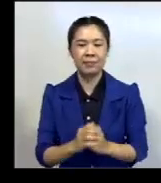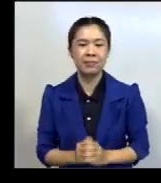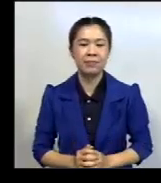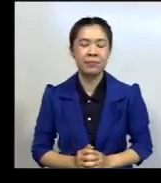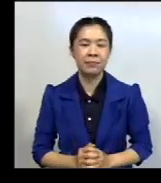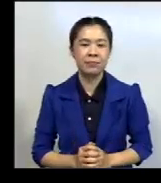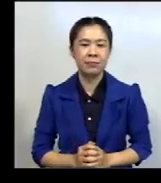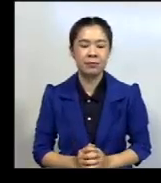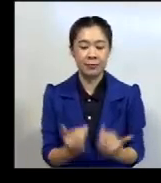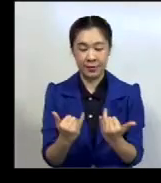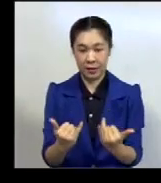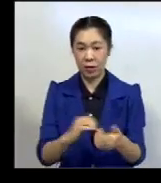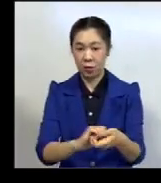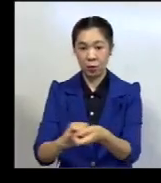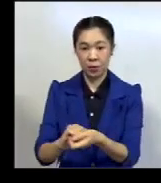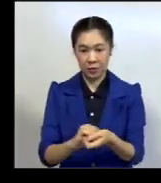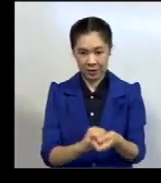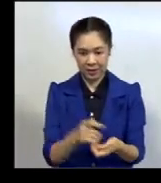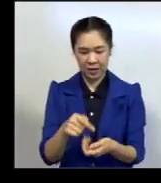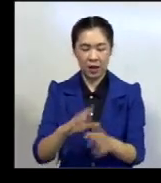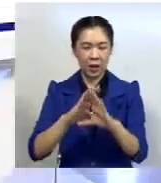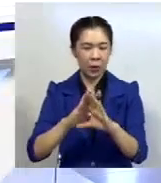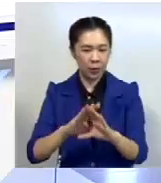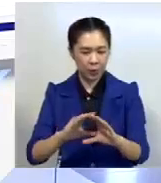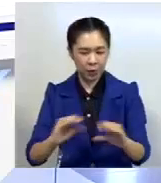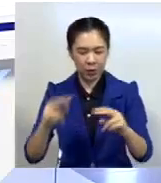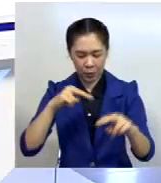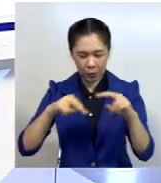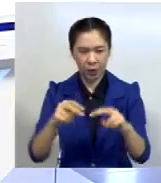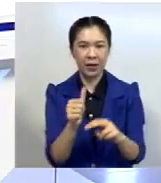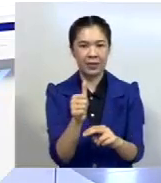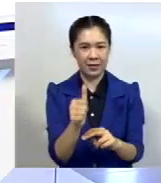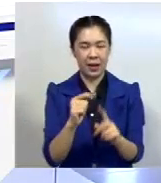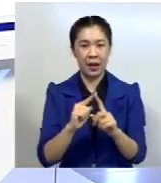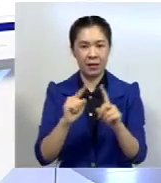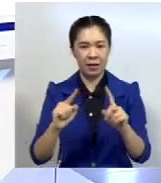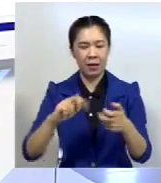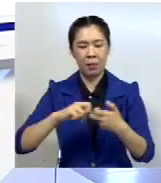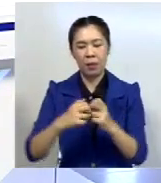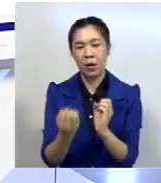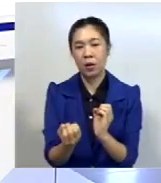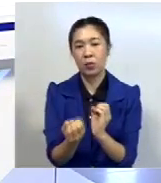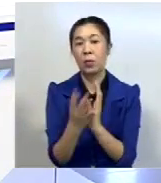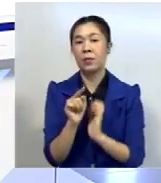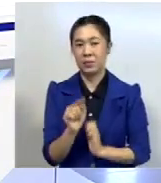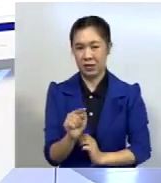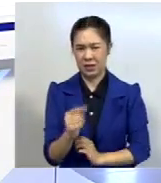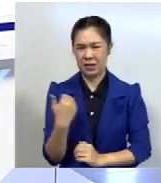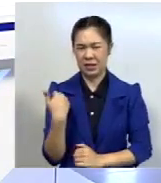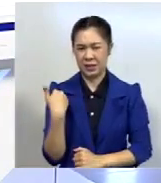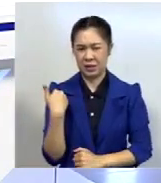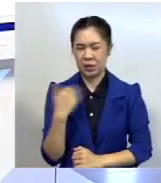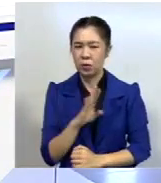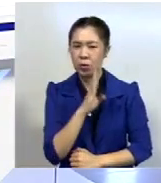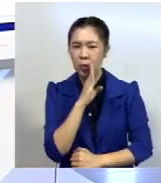แน่นอนความร่วมมือที่เกิดขึ้นนะคะทำให้สถานการณ์ต่างๆตอนนี้สามารถควบคุมได้แต่ว่าเรื่องของความเสียหายเป็นหนึ่งเรื่องที่หลายคนอยากจะรู้ว่